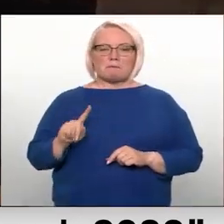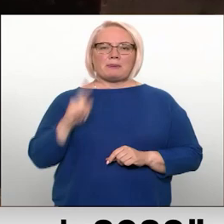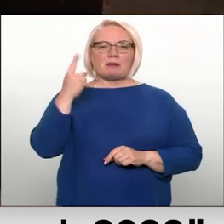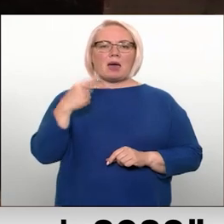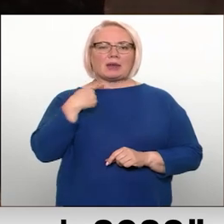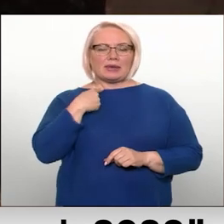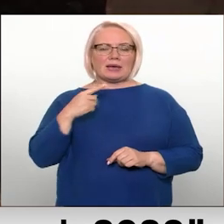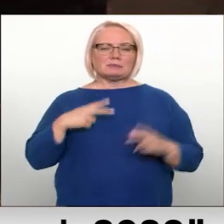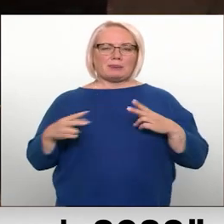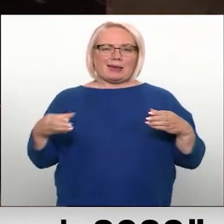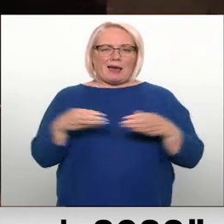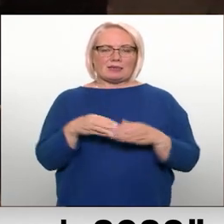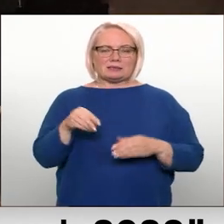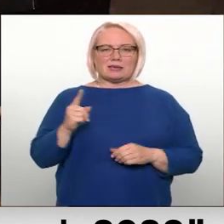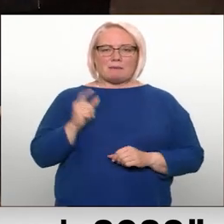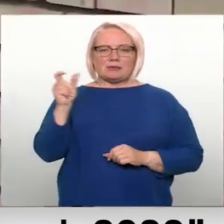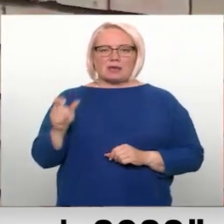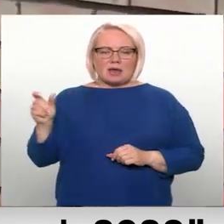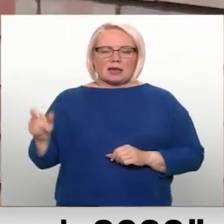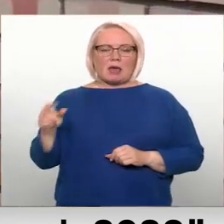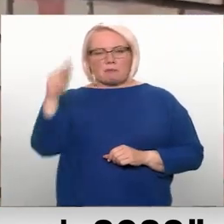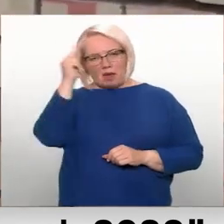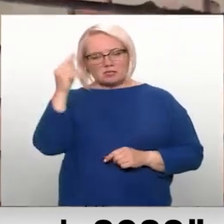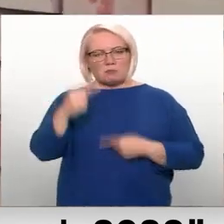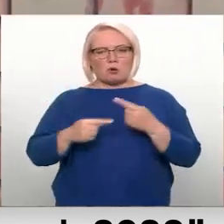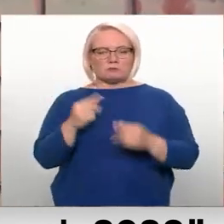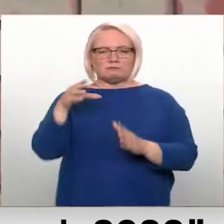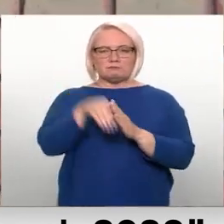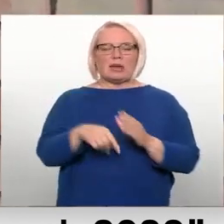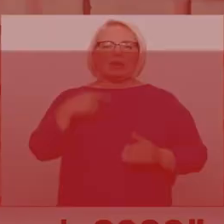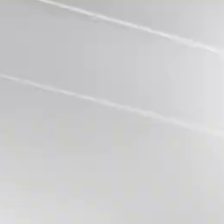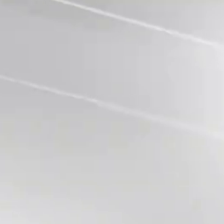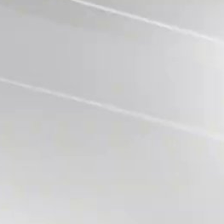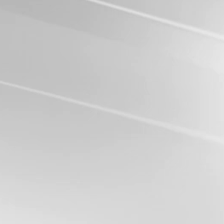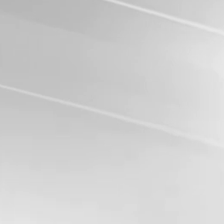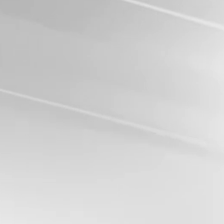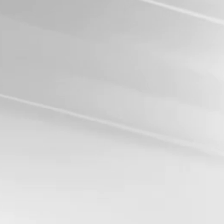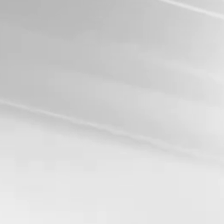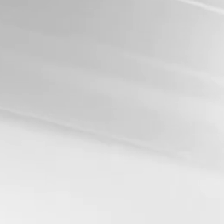pirmā Rīgas brigādes zemesargiem mācību procesā iesaistījās arī Rīgas ostas policija.